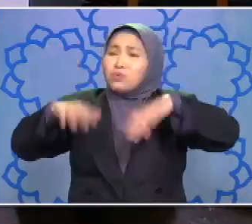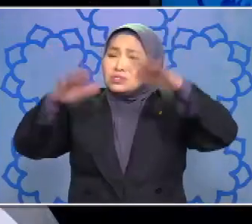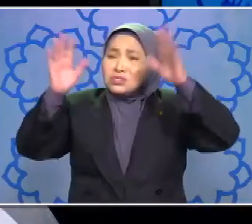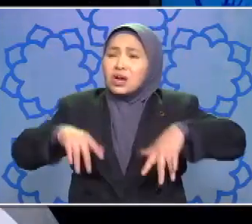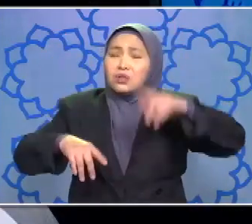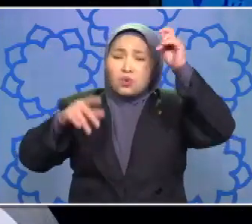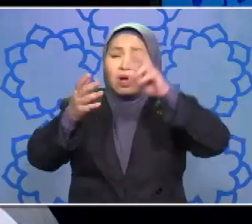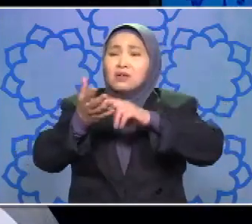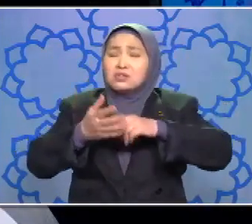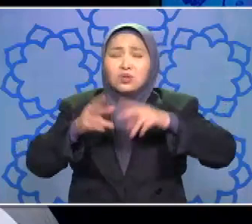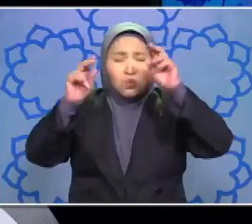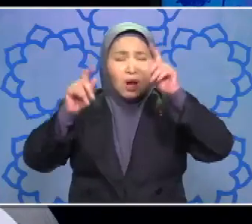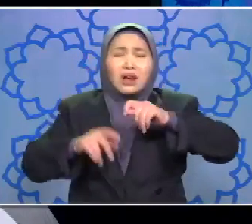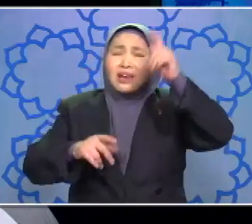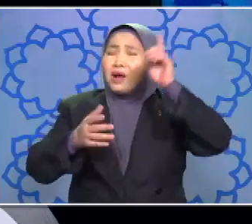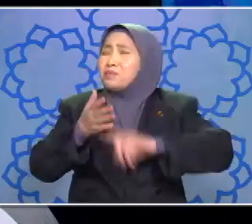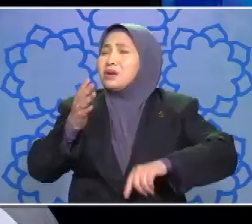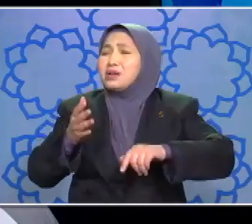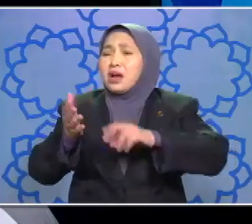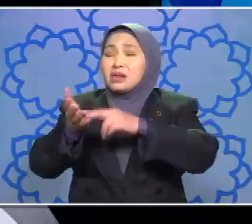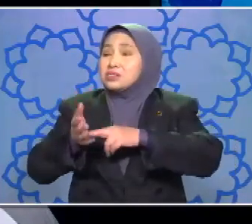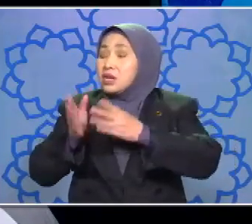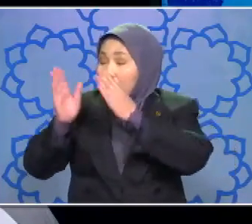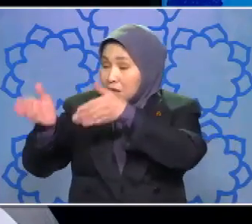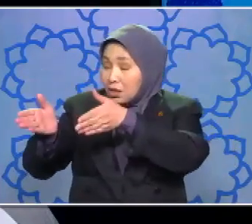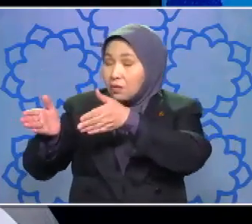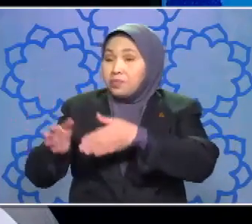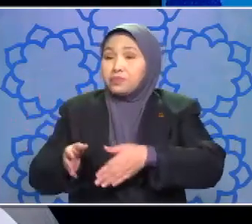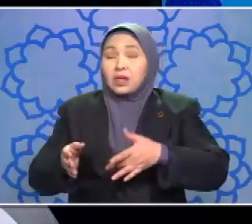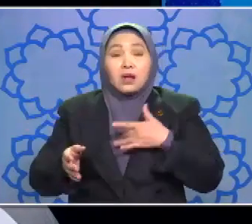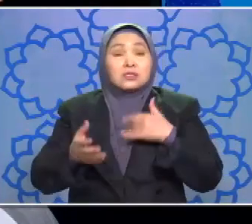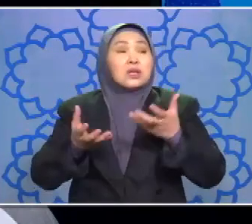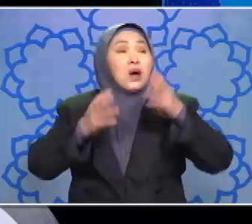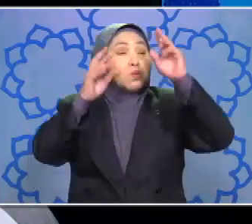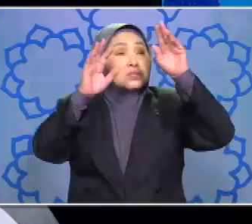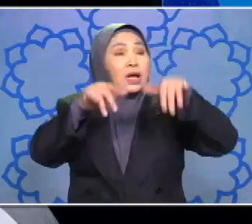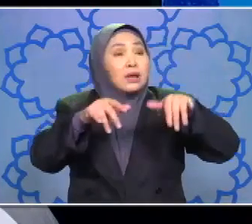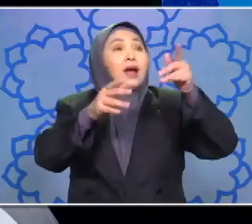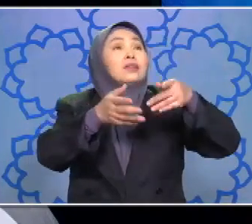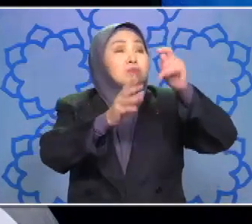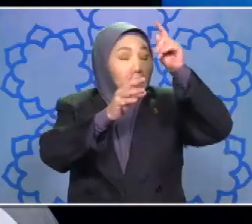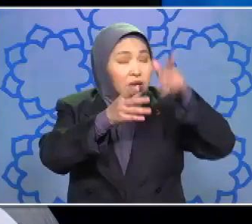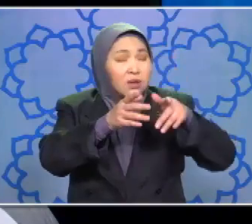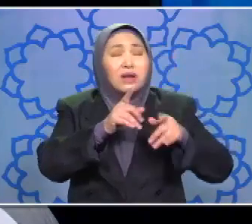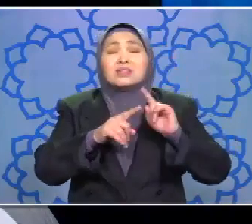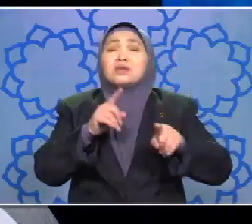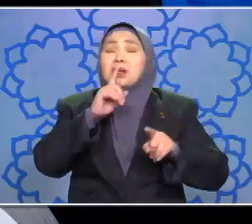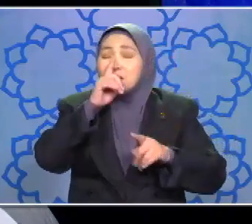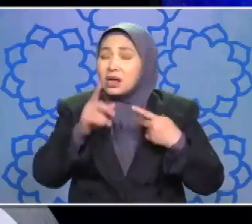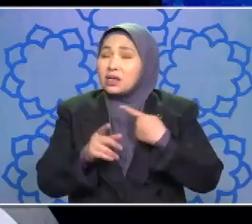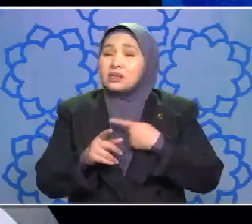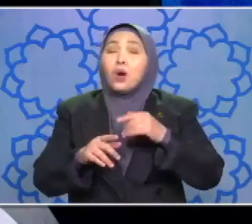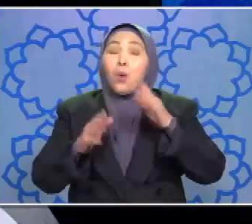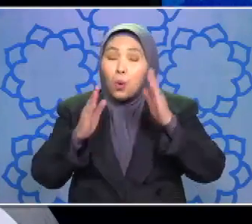apa, Tuhan rezeki, Tuhan apa. Nak rezeki pergi Tuhan ini. Bila rasa nak hujan pergi Tuhan ini. Padahal sebenarnya kita bagi